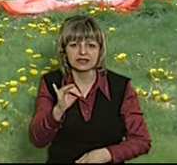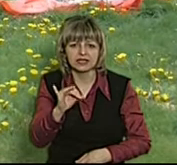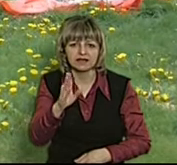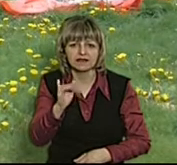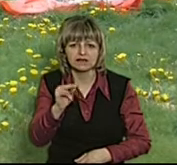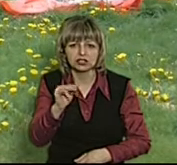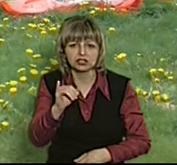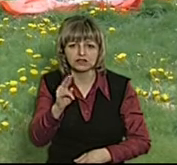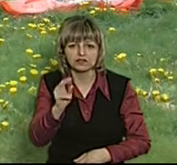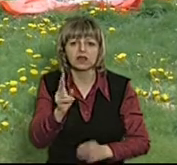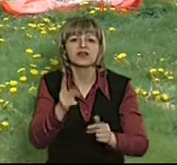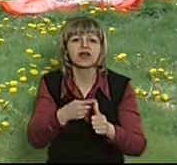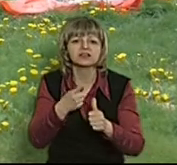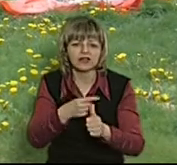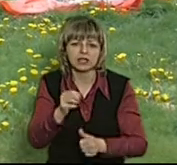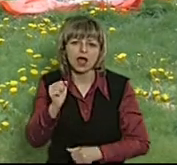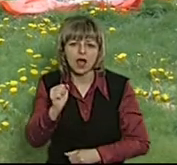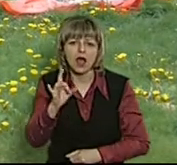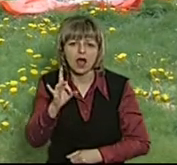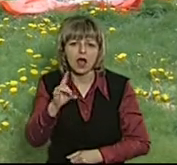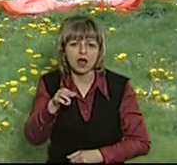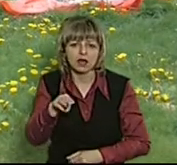його звати? Знаєте? Артур звати його.